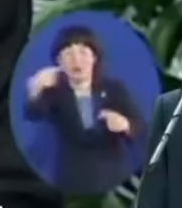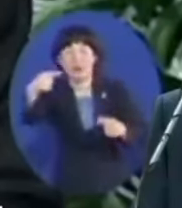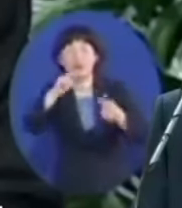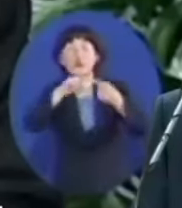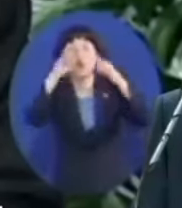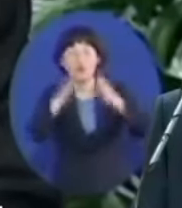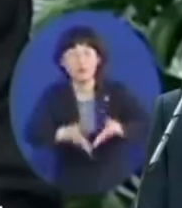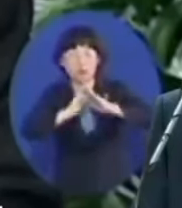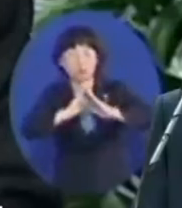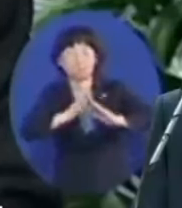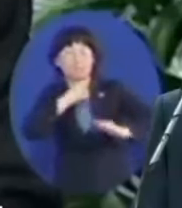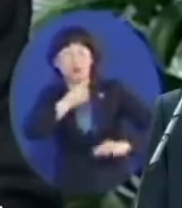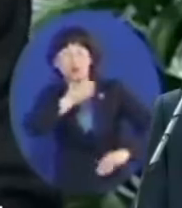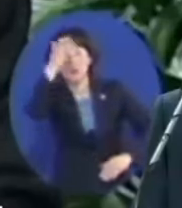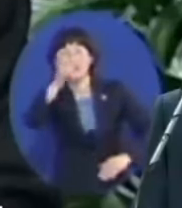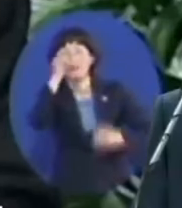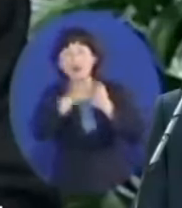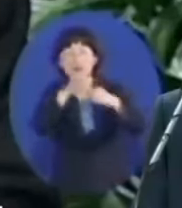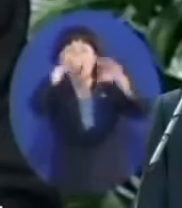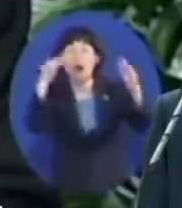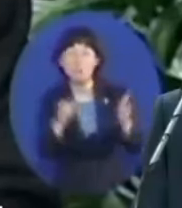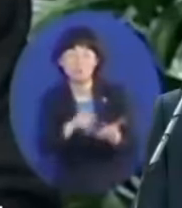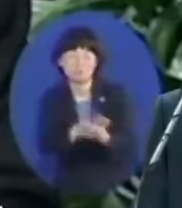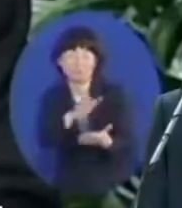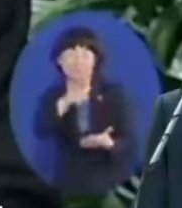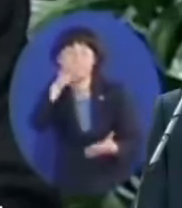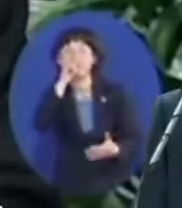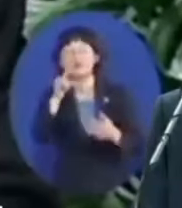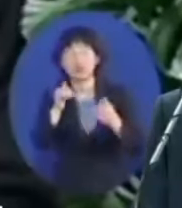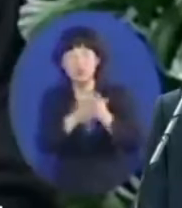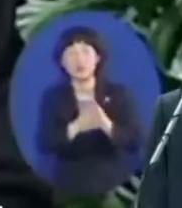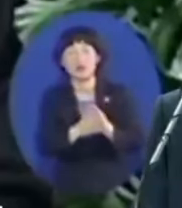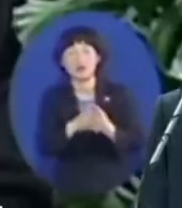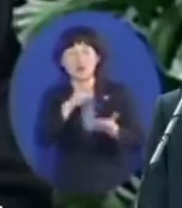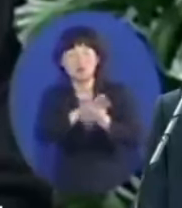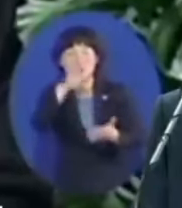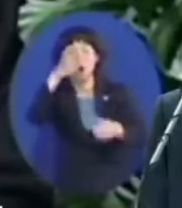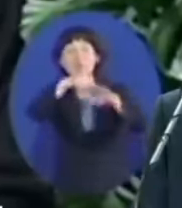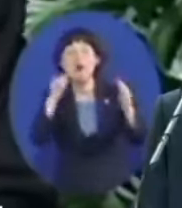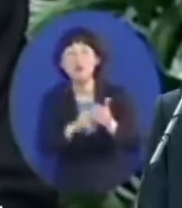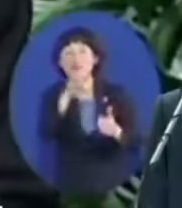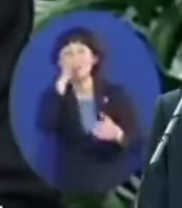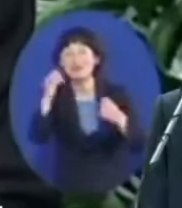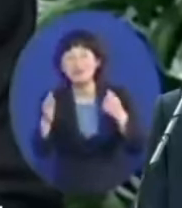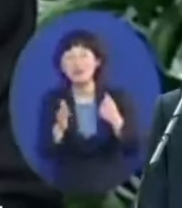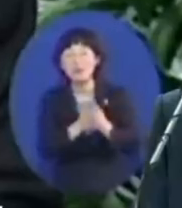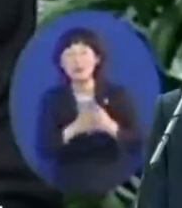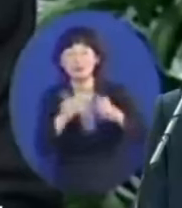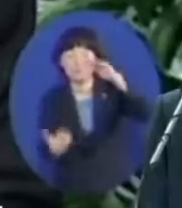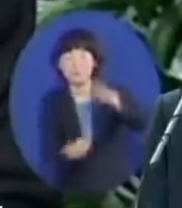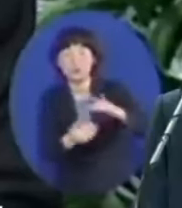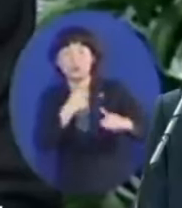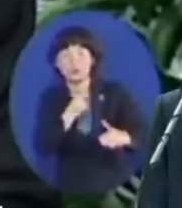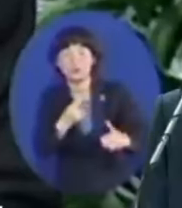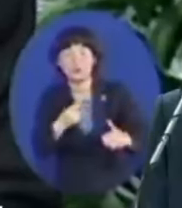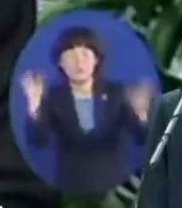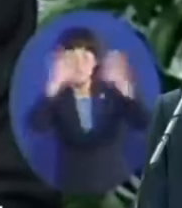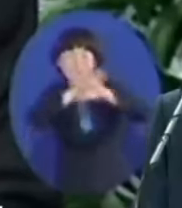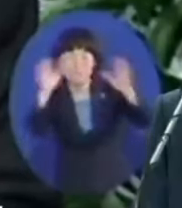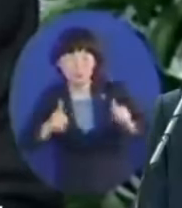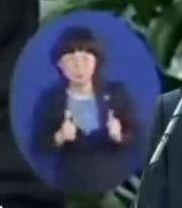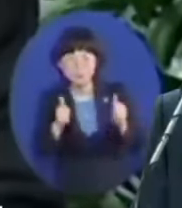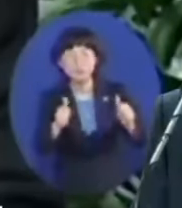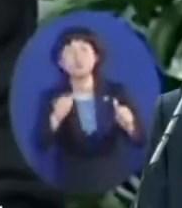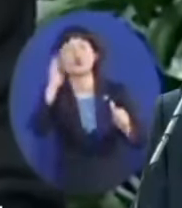꿈이 있었기 때문에 마음속에 열정이 생긴 것입니다. 뜨거운 열정이 생겨서 이 일을 이루겠다고 밤낮주야로 뛸 수 있게